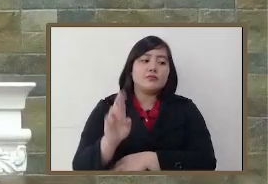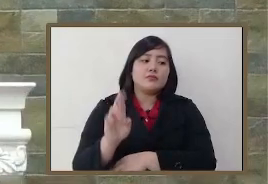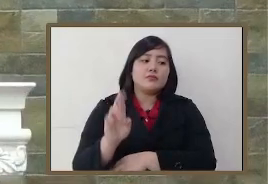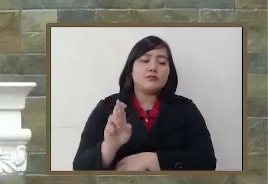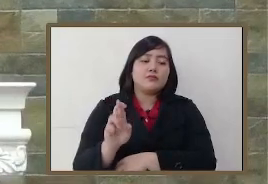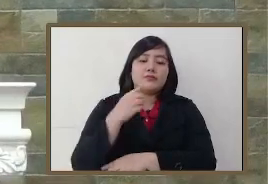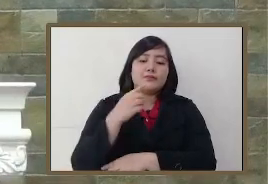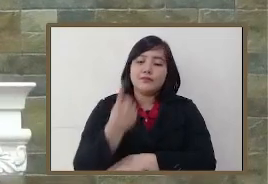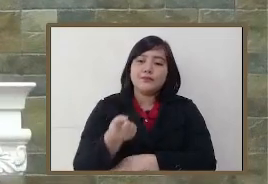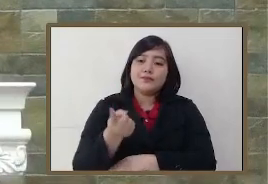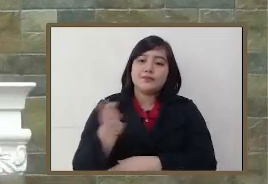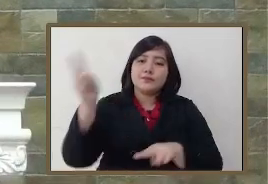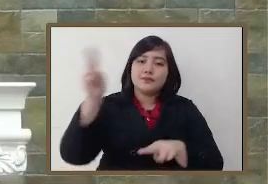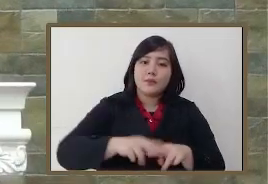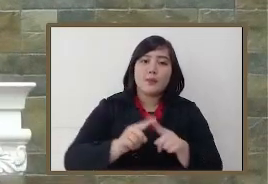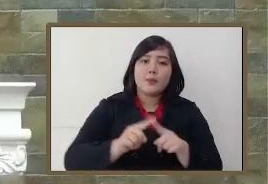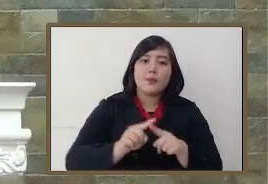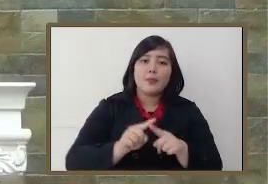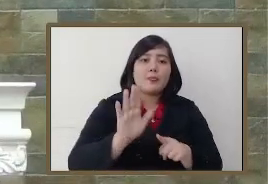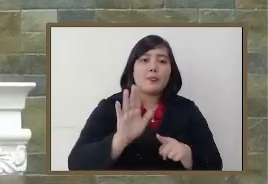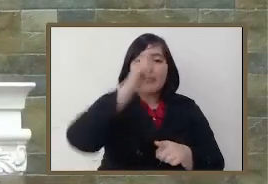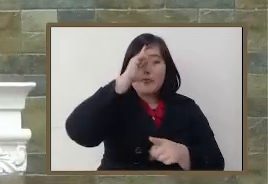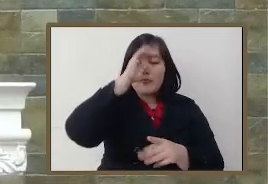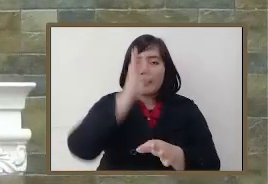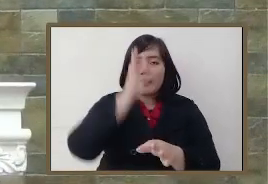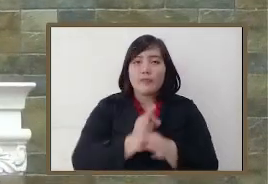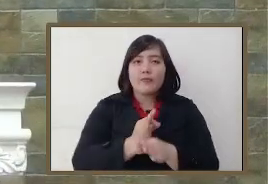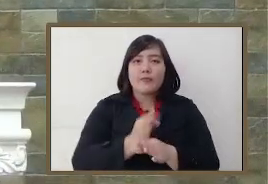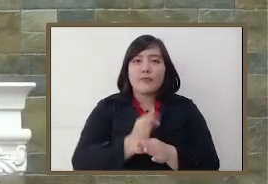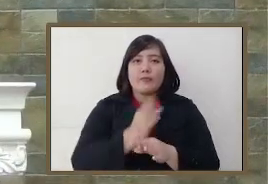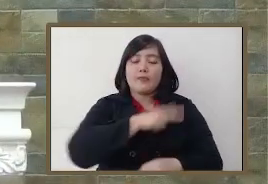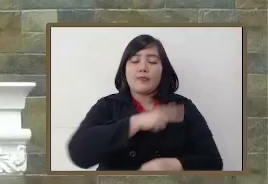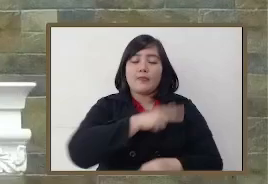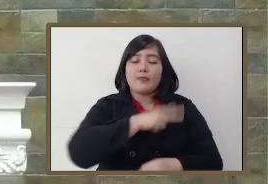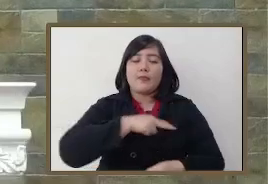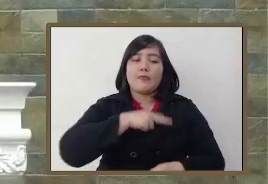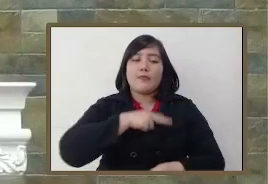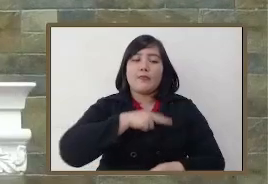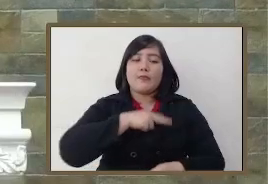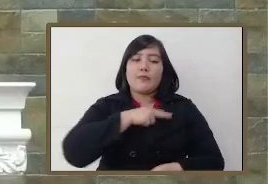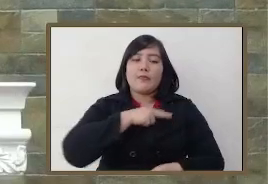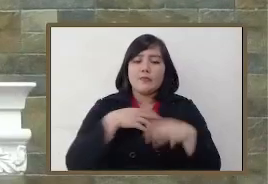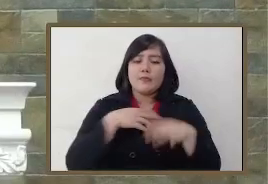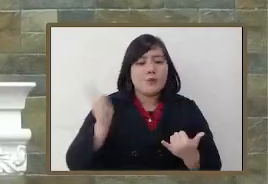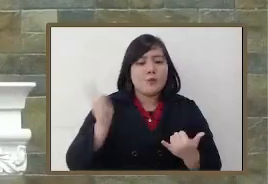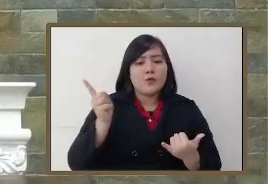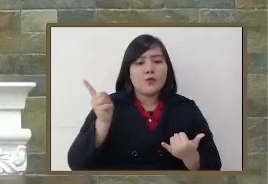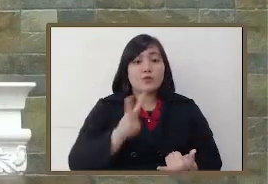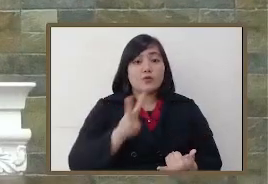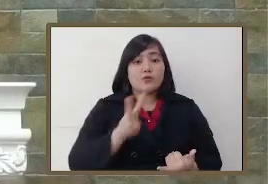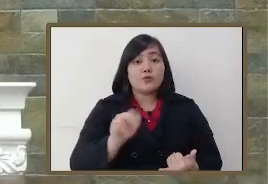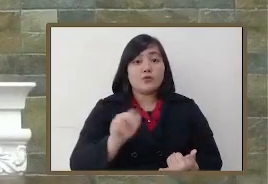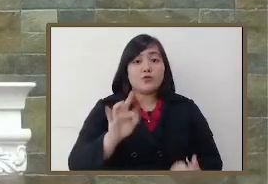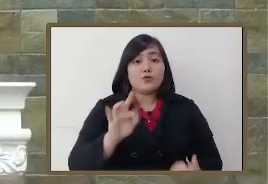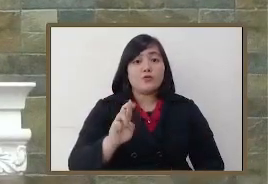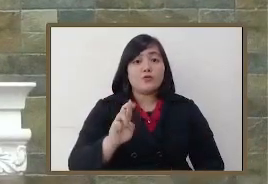what? Virtue. Now, what is virtue? Virtue is